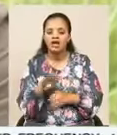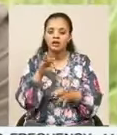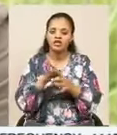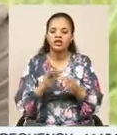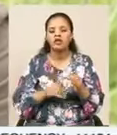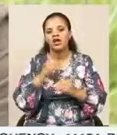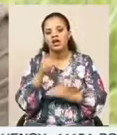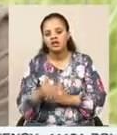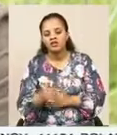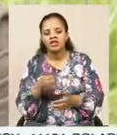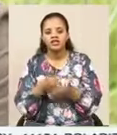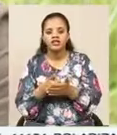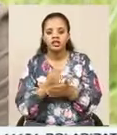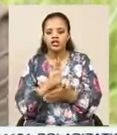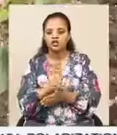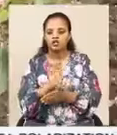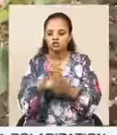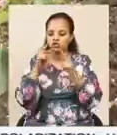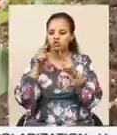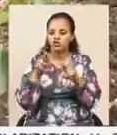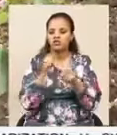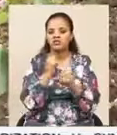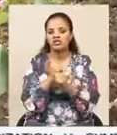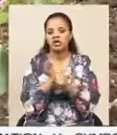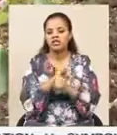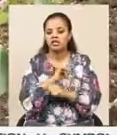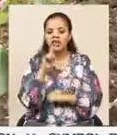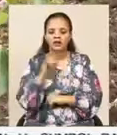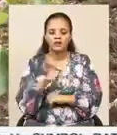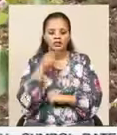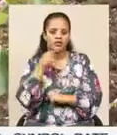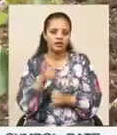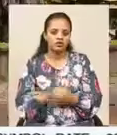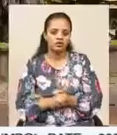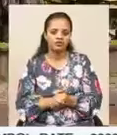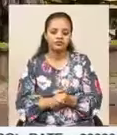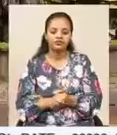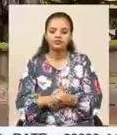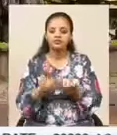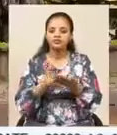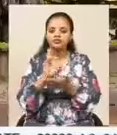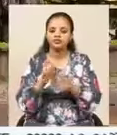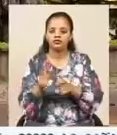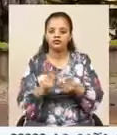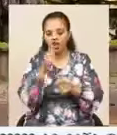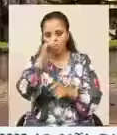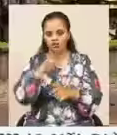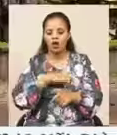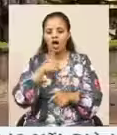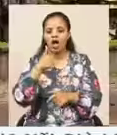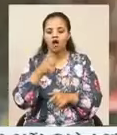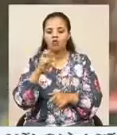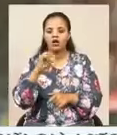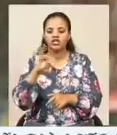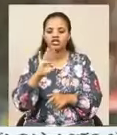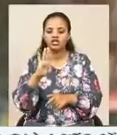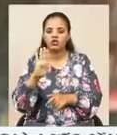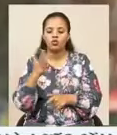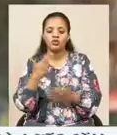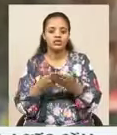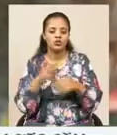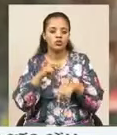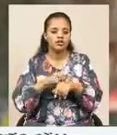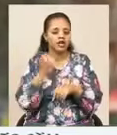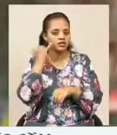ከመትከል ባለፈም ለጽድቀታቸው በትኩረት መሰራት እንዳለበትም ተናግረዋል። የኮሌጁ ዲን አቶ አወል ሸንጎ በዚህ ወቅት በሰጡት